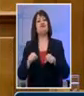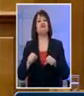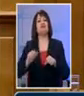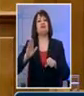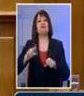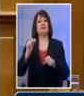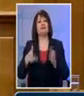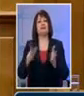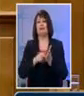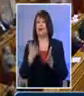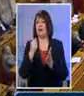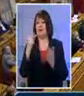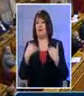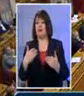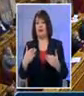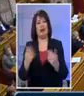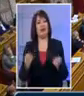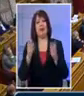από τη Βουλή.